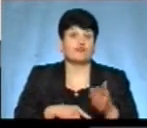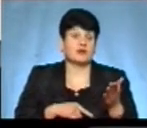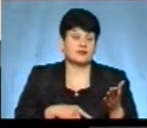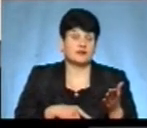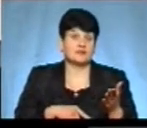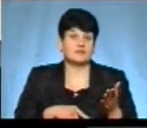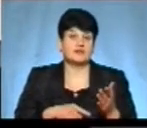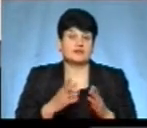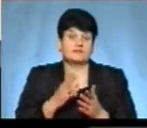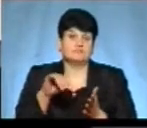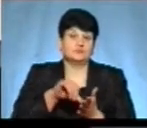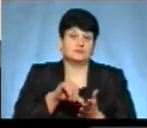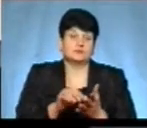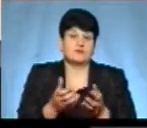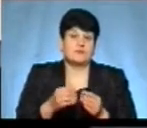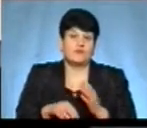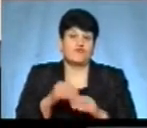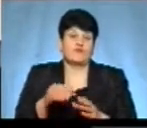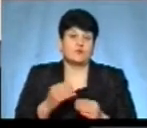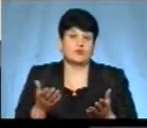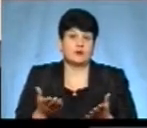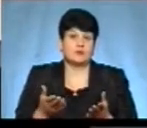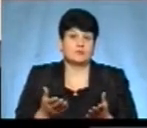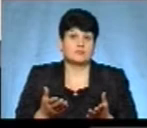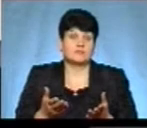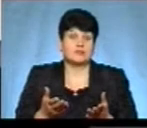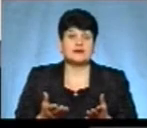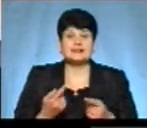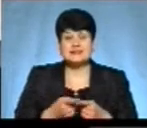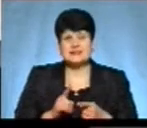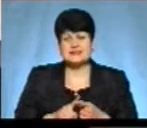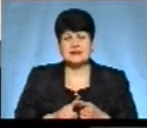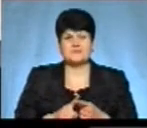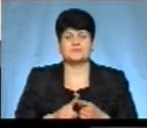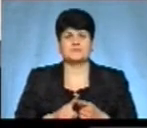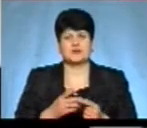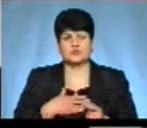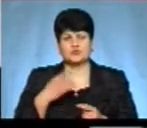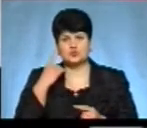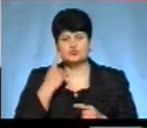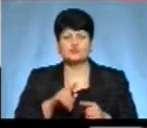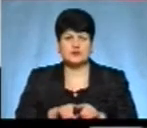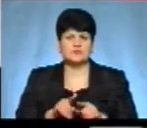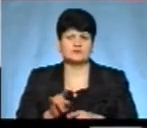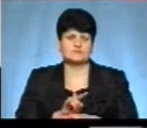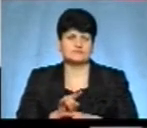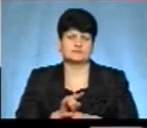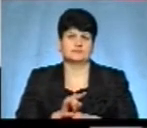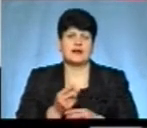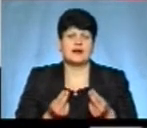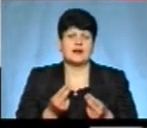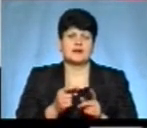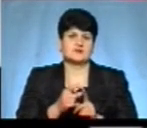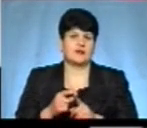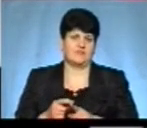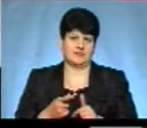виборчого процесу, який говорить, що це не є передвиборчою агітацією? Так? Тобто це в якійсь мірі, на нашу думку, також маніпуляція, так? Або гра слів. Коли,